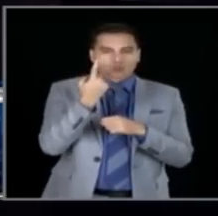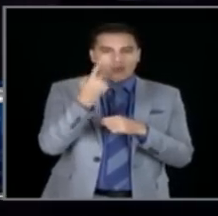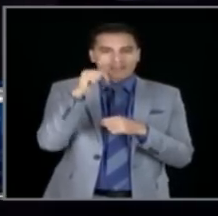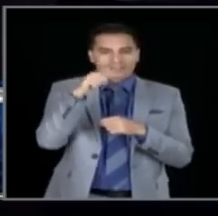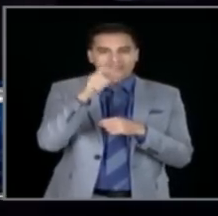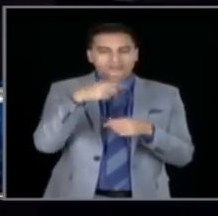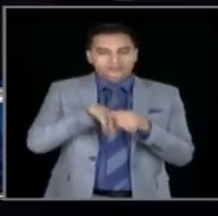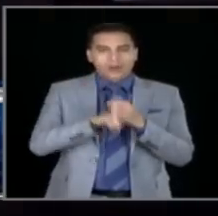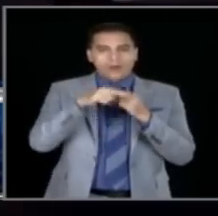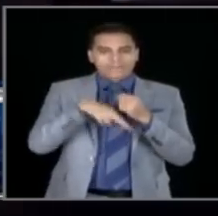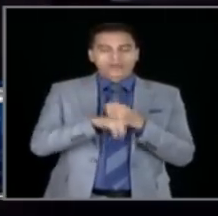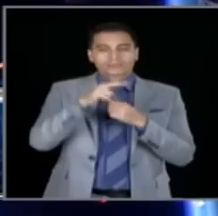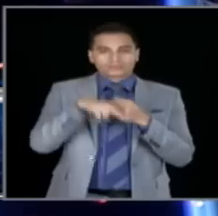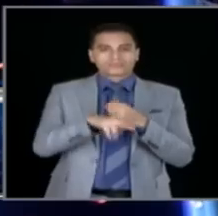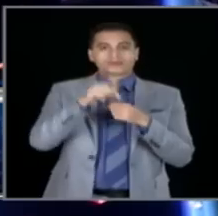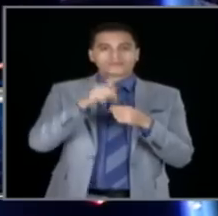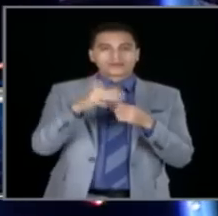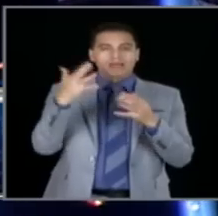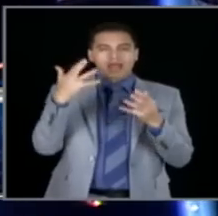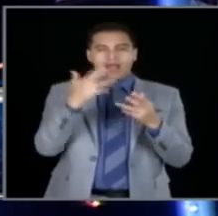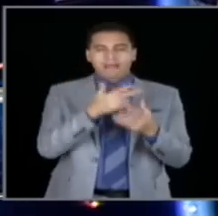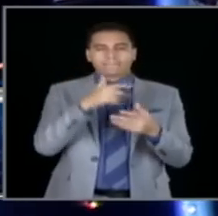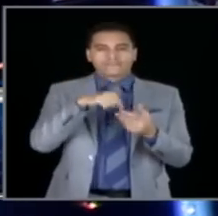ولادة التوائم في القرية بتبلغ